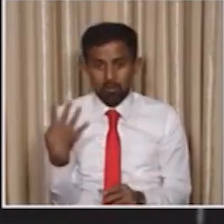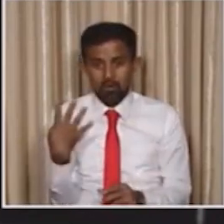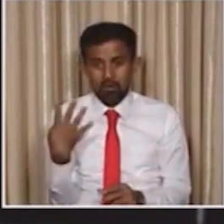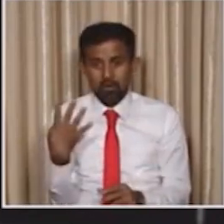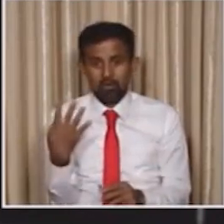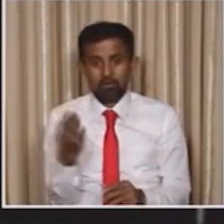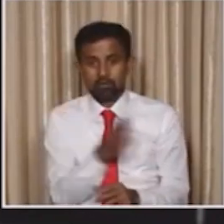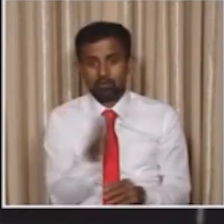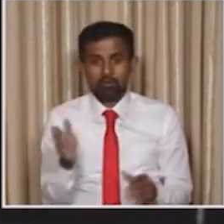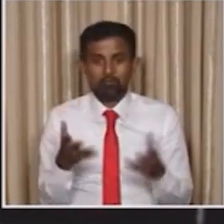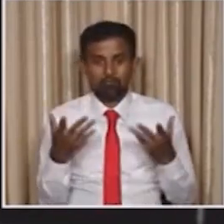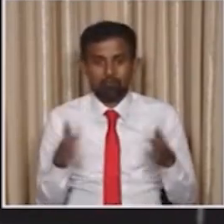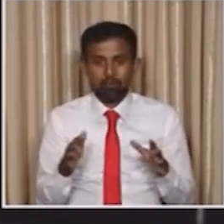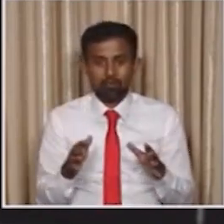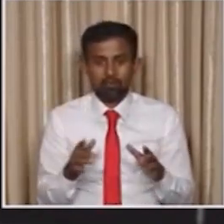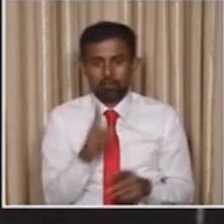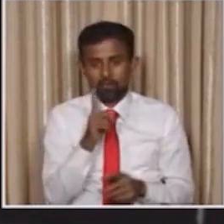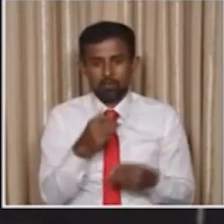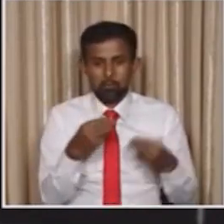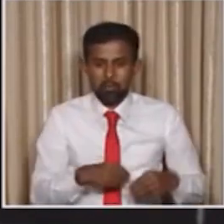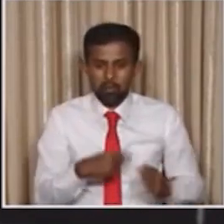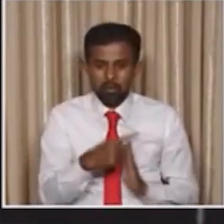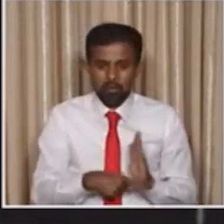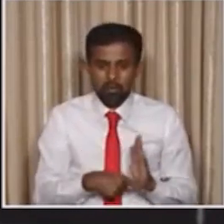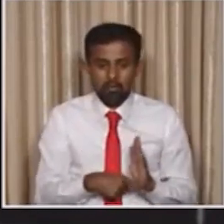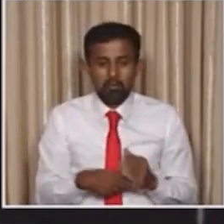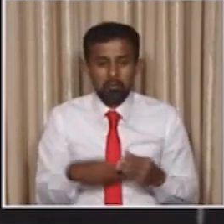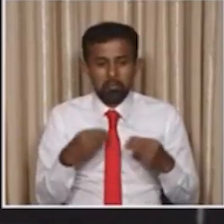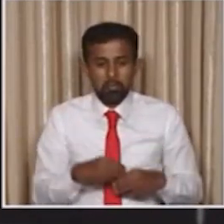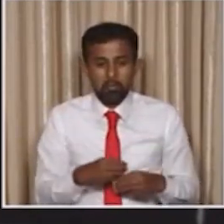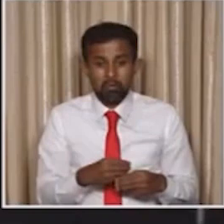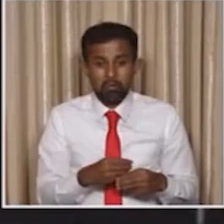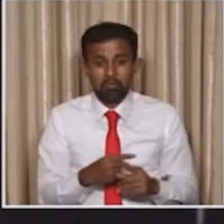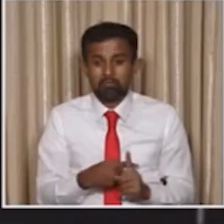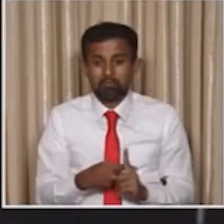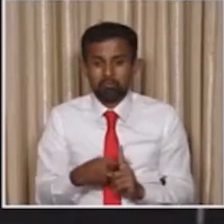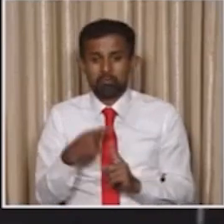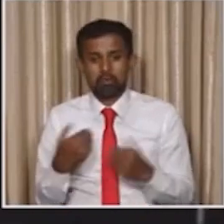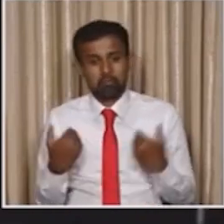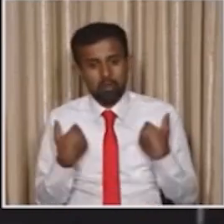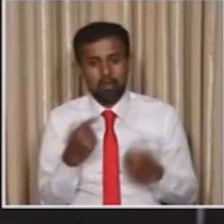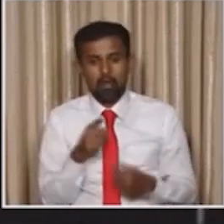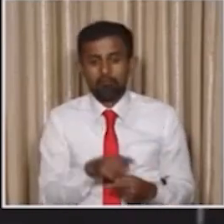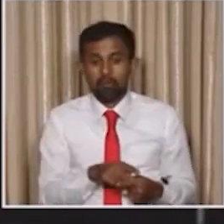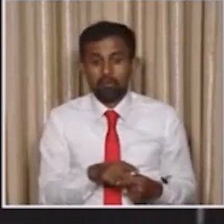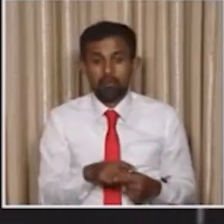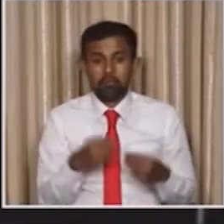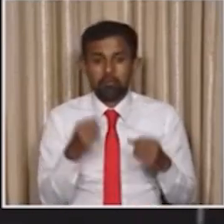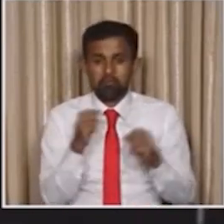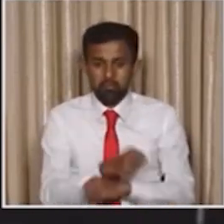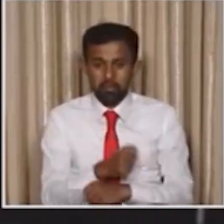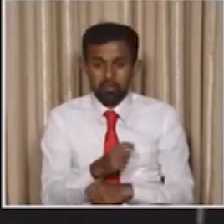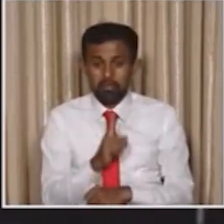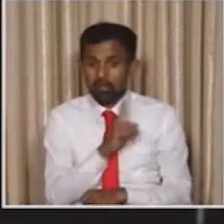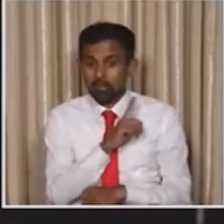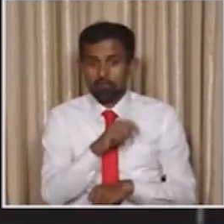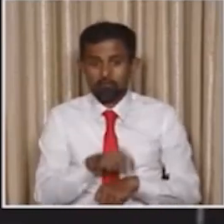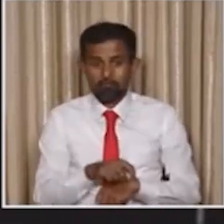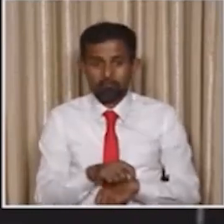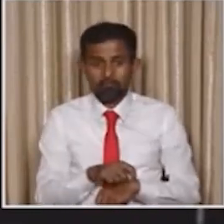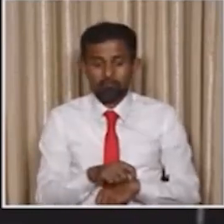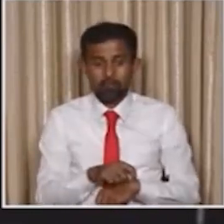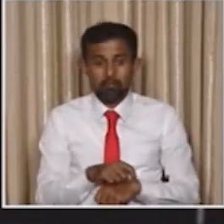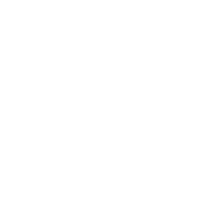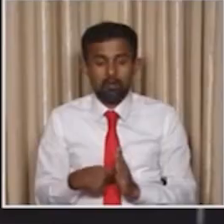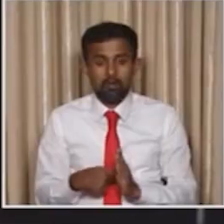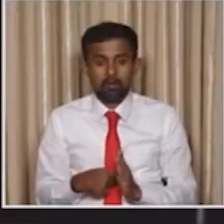ඇතුළත ඉටු කළ තිබෙනවා. එකක් බංකොලොත්තු ඌරට දැන් බංකොලොත් භාවයෙන් ගලවමින් තිබෙනවා. ඒ බංකොලොත්තු වී තිබිච්ච අවස්ථාවේ තමයි